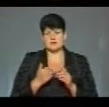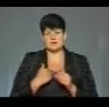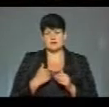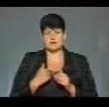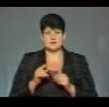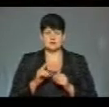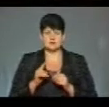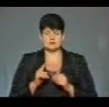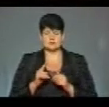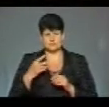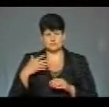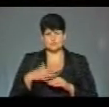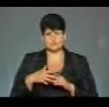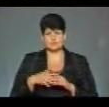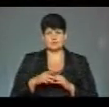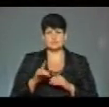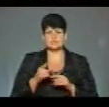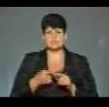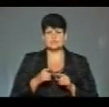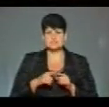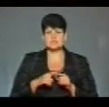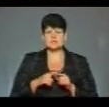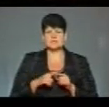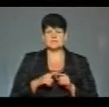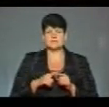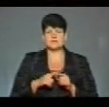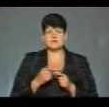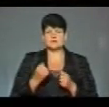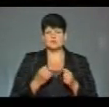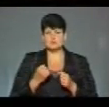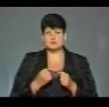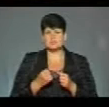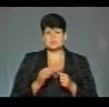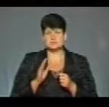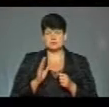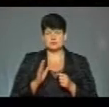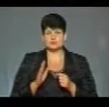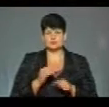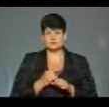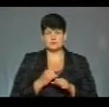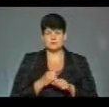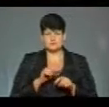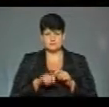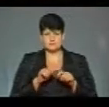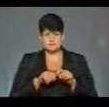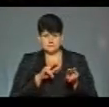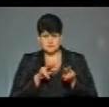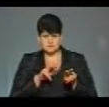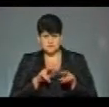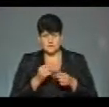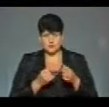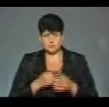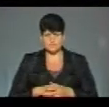так зауважив, що це буде, якщо це GPS-трекери для автомобілів, знаєш, це буде використовуватись десь для висадкування автомобіля якогось